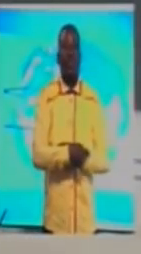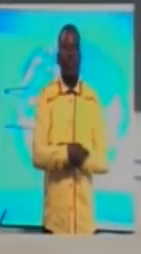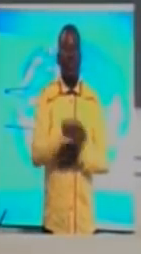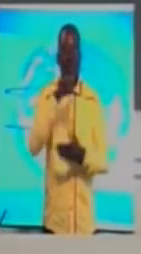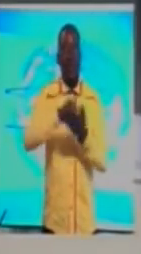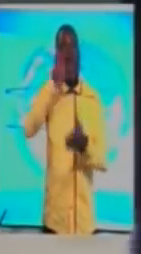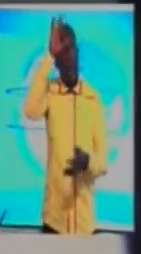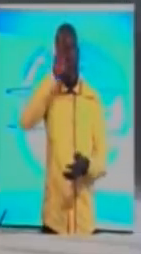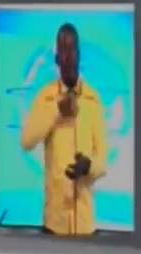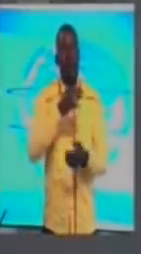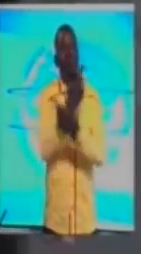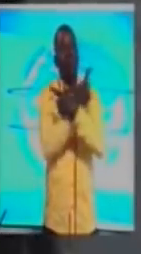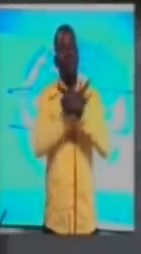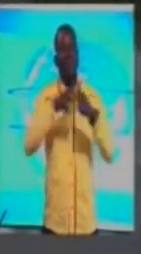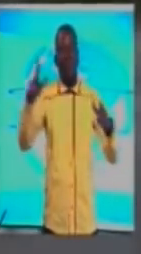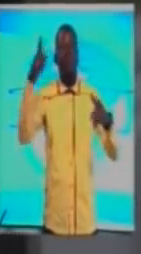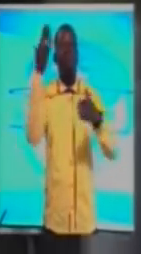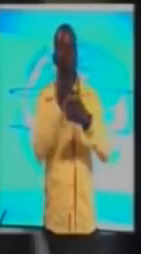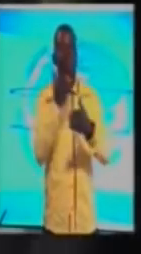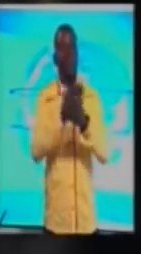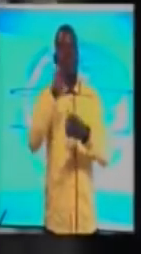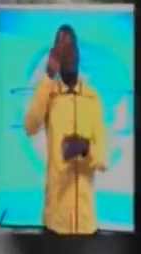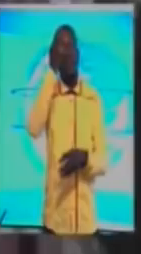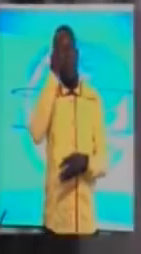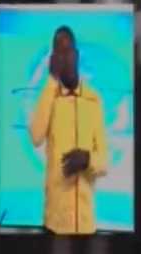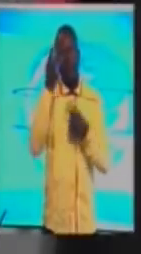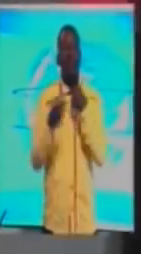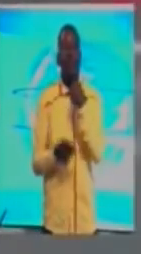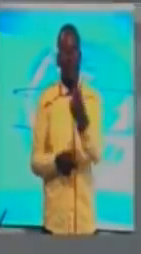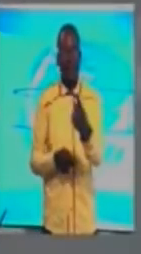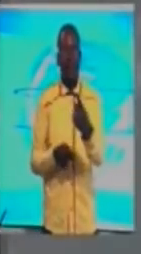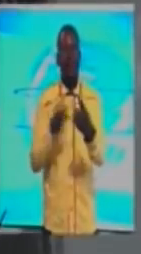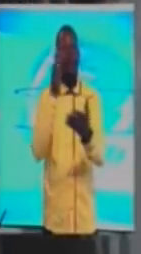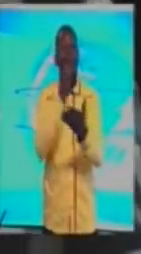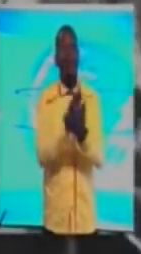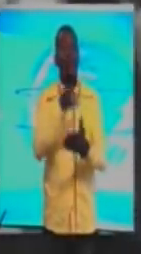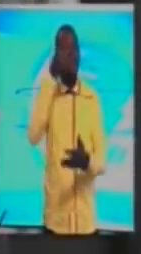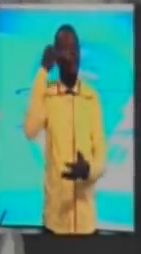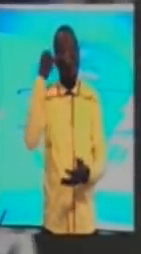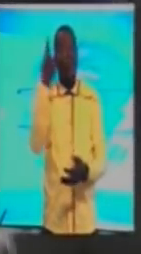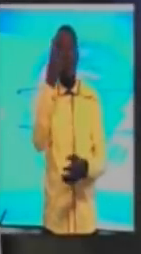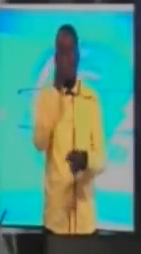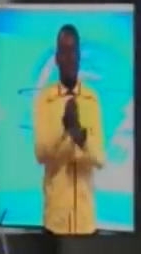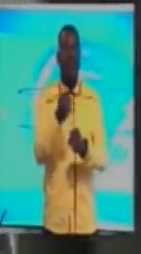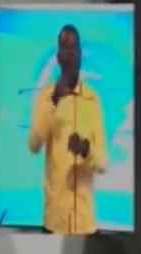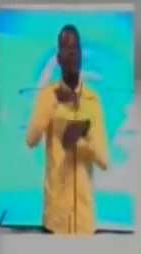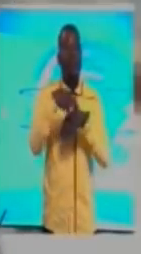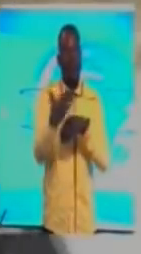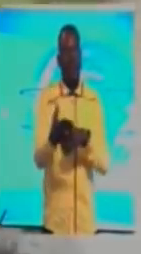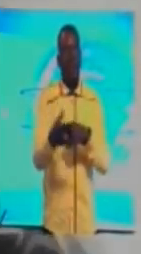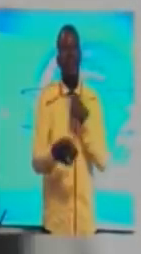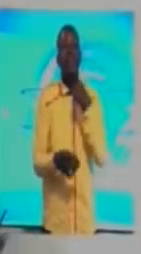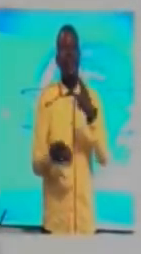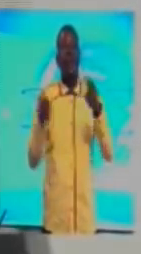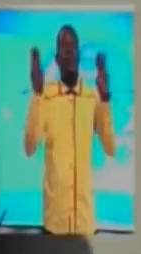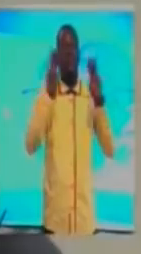homme libéré de la persécution politique, dit-il. Arrêté au Japon il y a un an, Carlos Ghosn confirme ce mardi